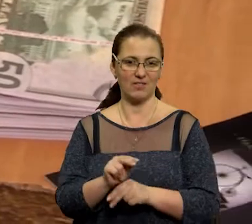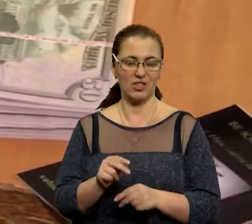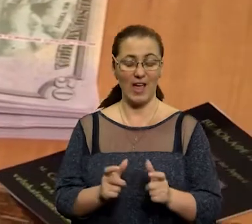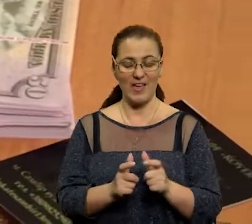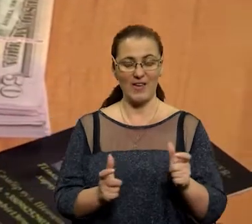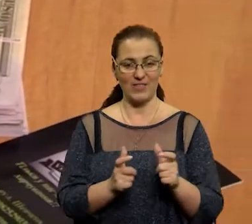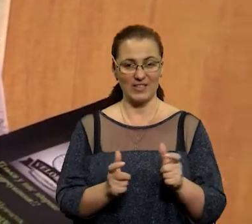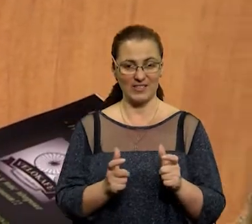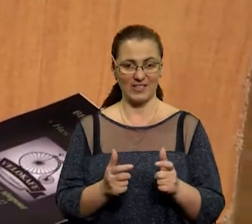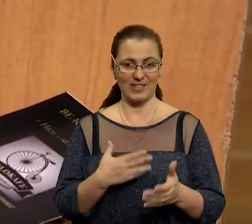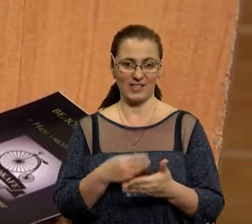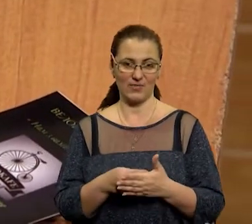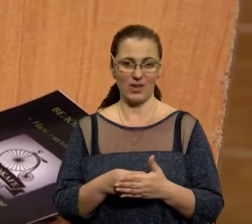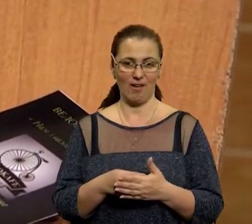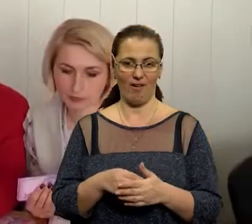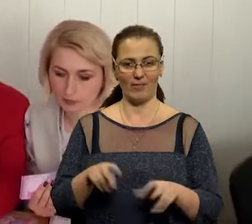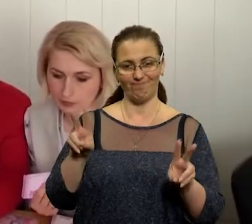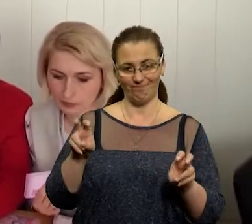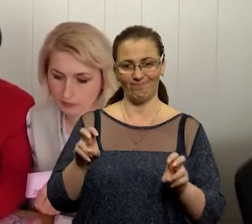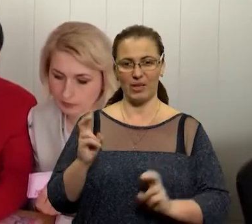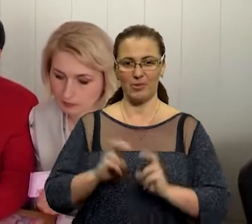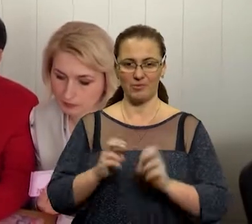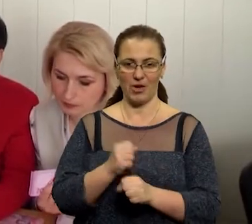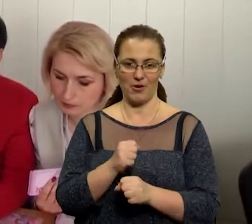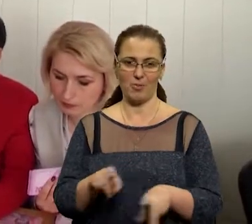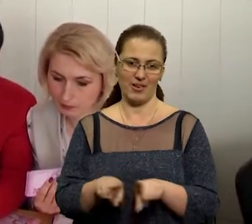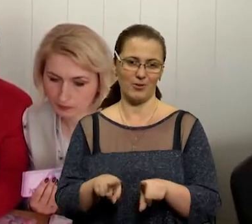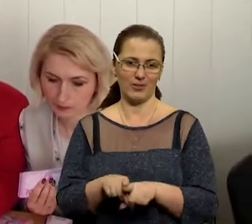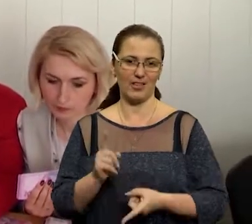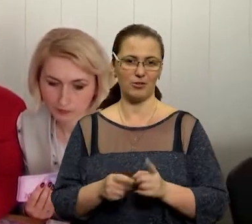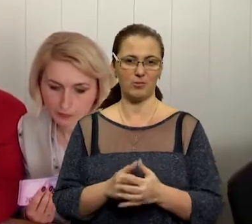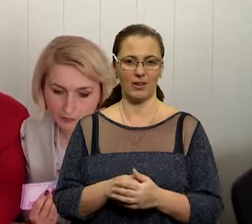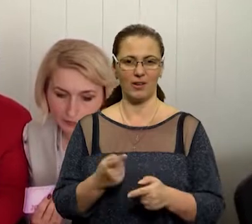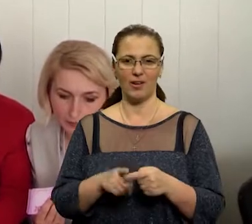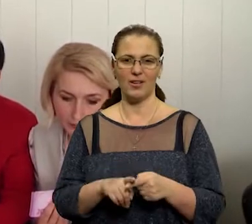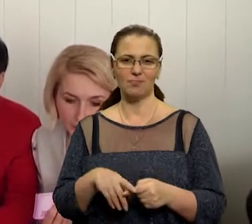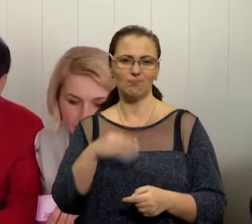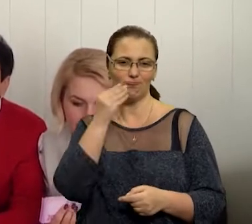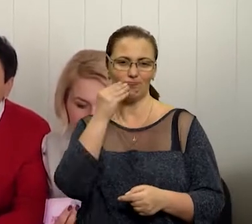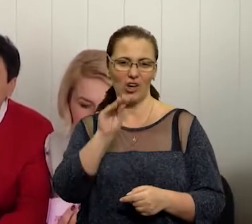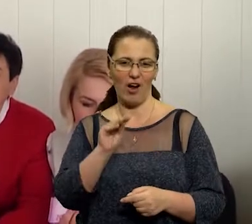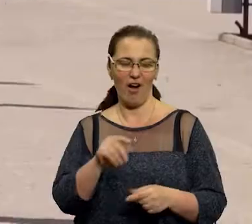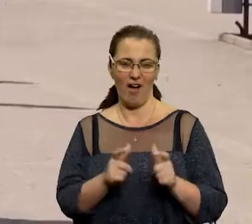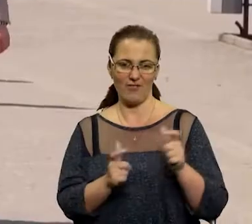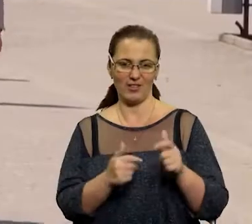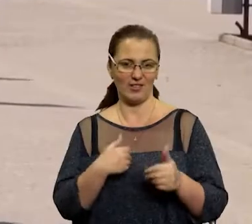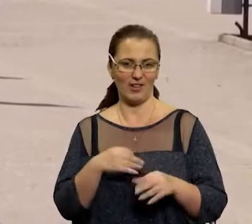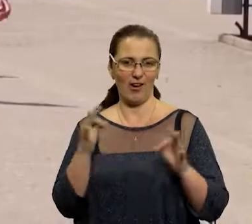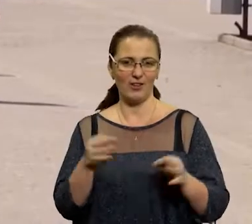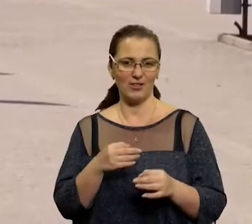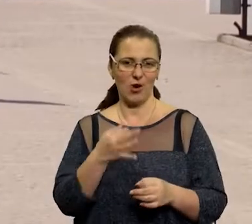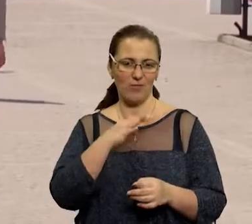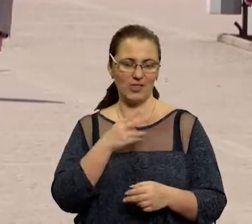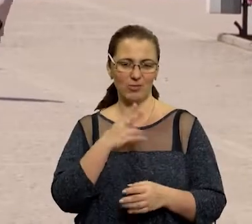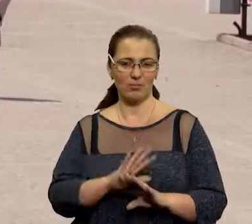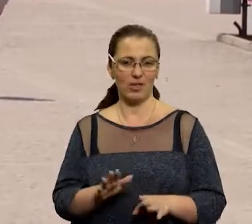уявних підприємств розробляють як справжні. Дійсно, це найякісніші візитки, що я ніколи не бачив в Самбурі. У Самбурі Девід